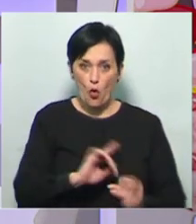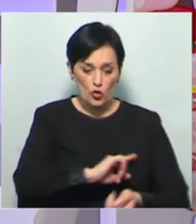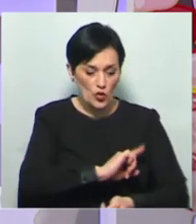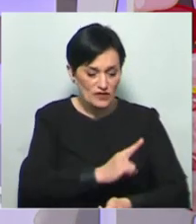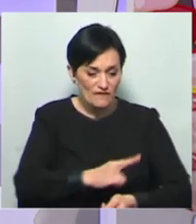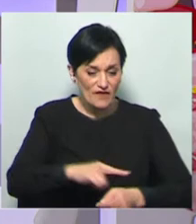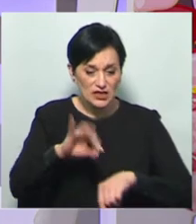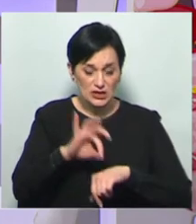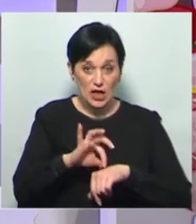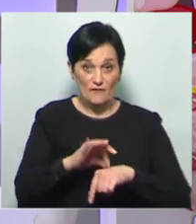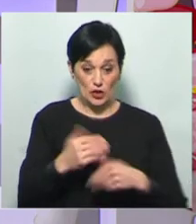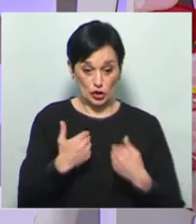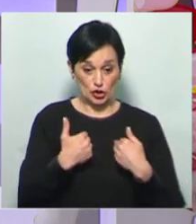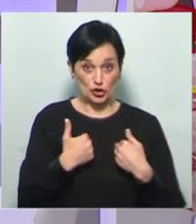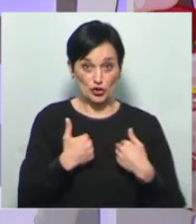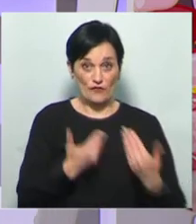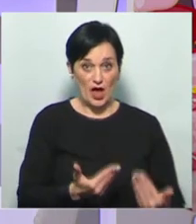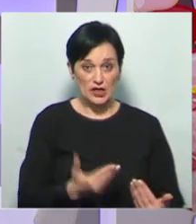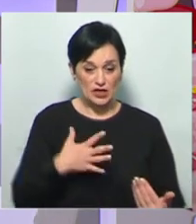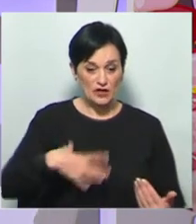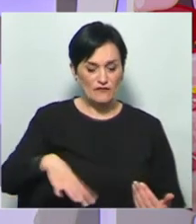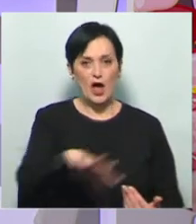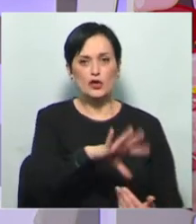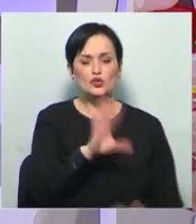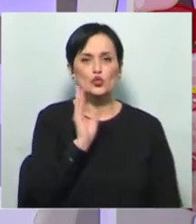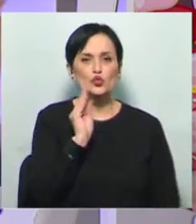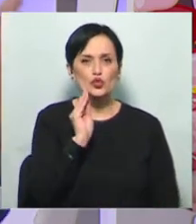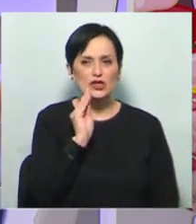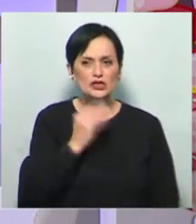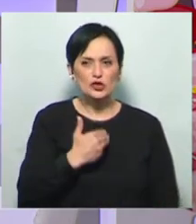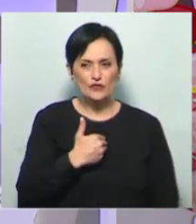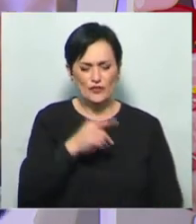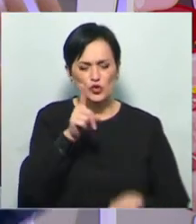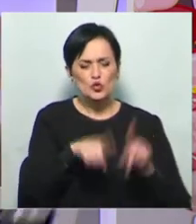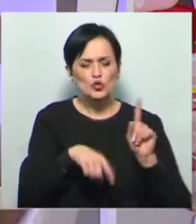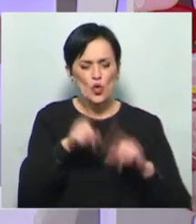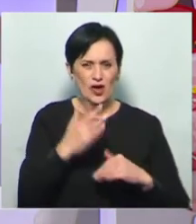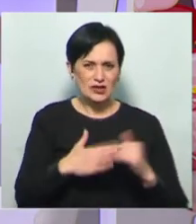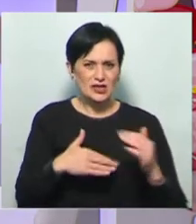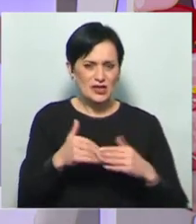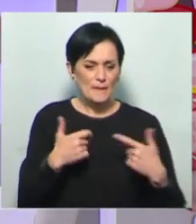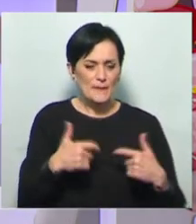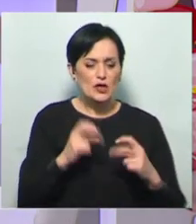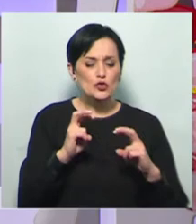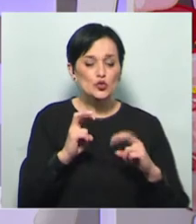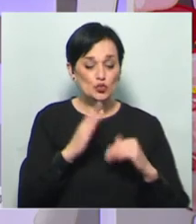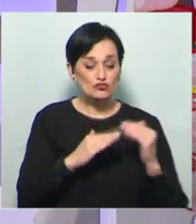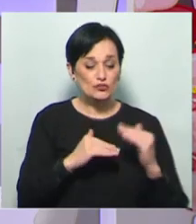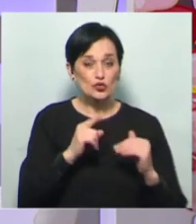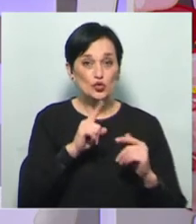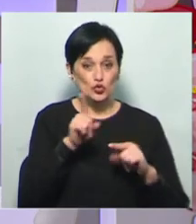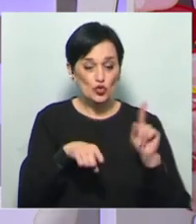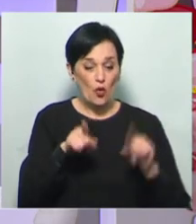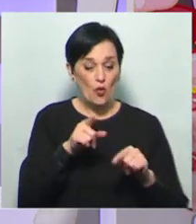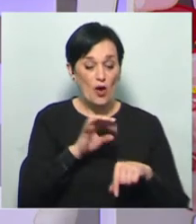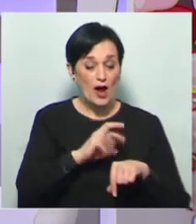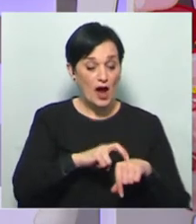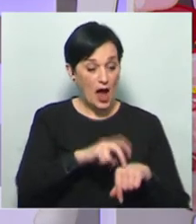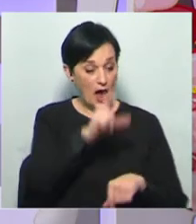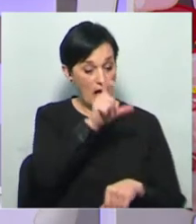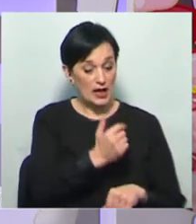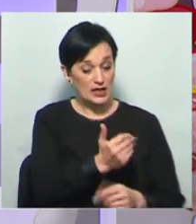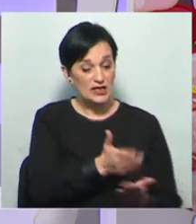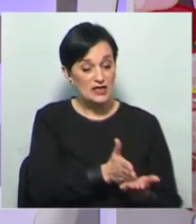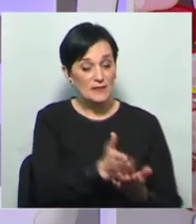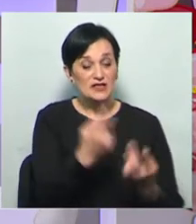აქვს მხოლოდ ვენების პათოლოგია და ჩვენს ქვეყანაში, როდესაც ზოგადი პრაქტიკის, ზოგადი პროფილის ექიმების მიერ ხდებოდა. სხვა